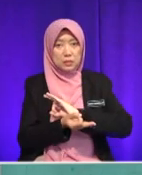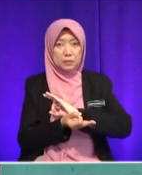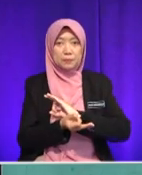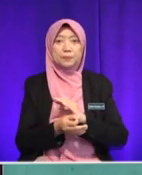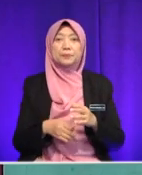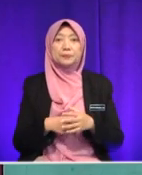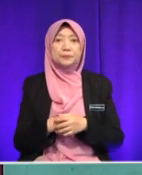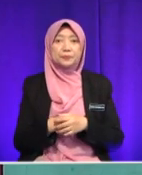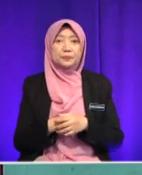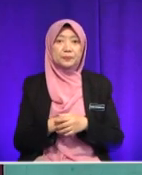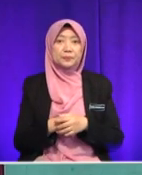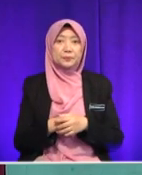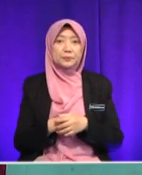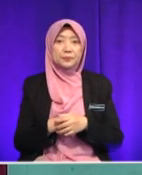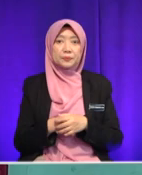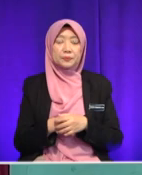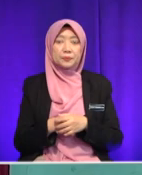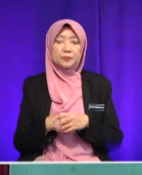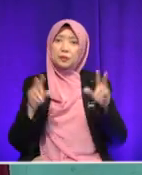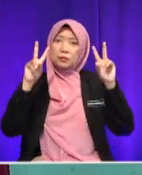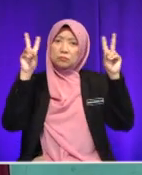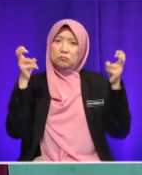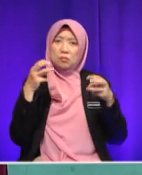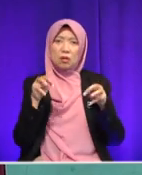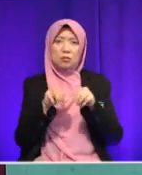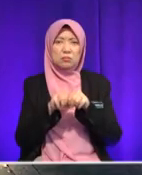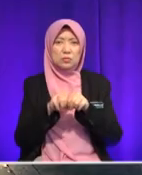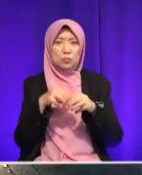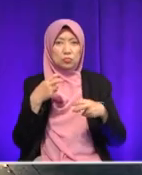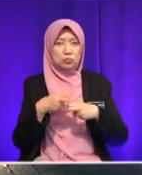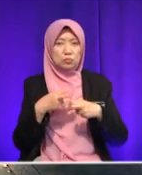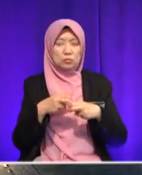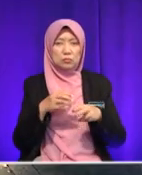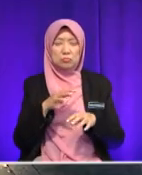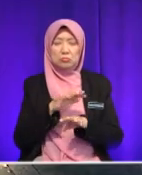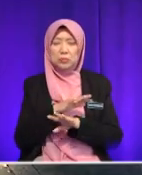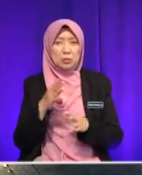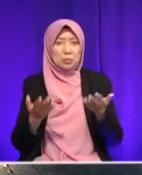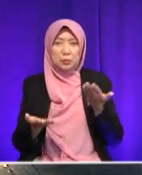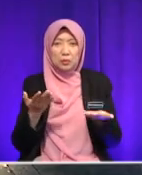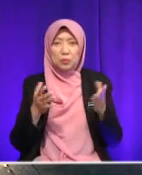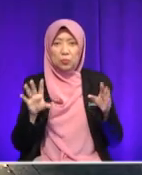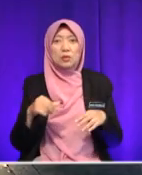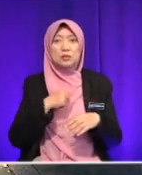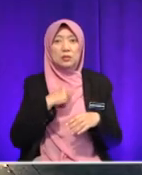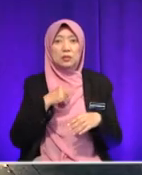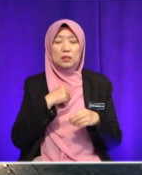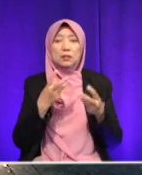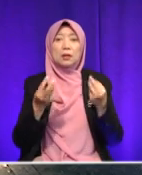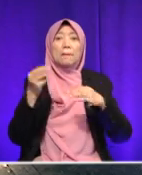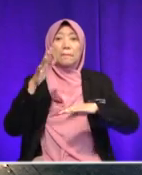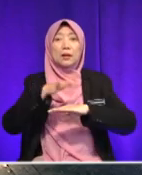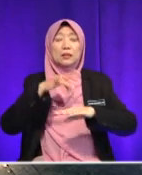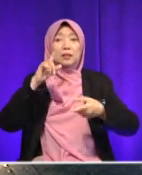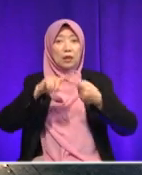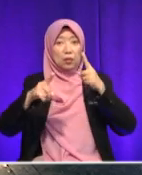Gabungan transformasi. Topik ini sepertinya agak sukar, jadi saya tak mungkin dapat melakukan sendirian. Saya nak seru rakan-rakan, boleh tak cikgu?